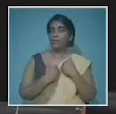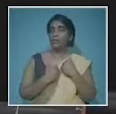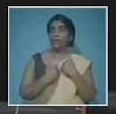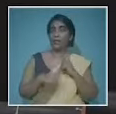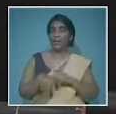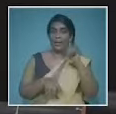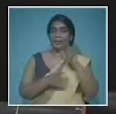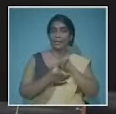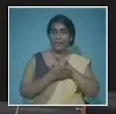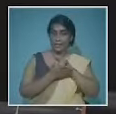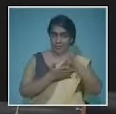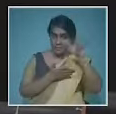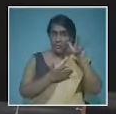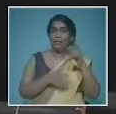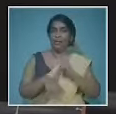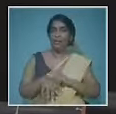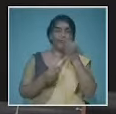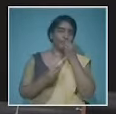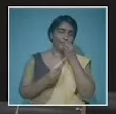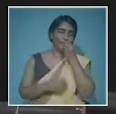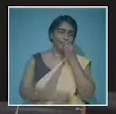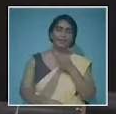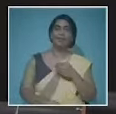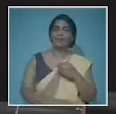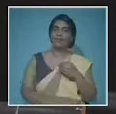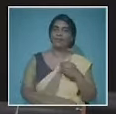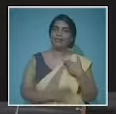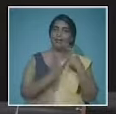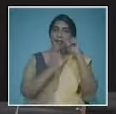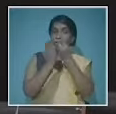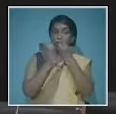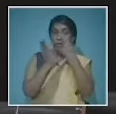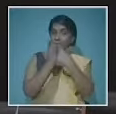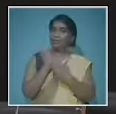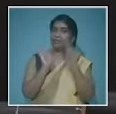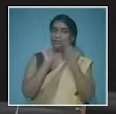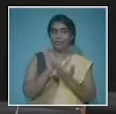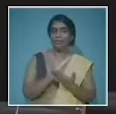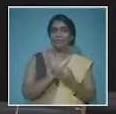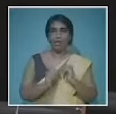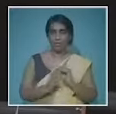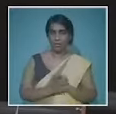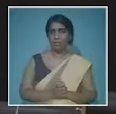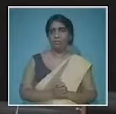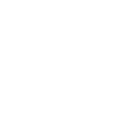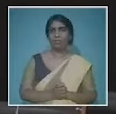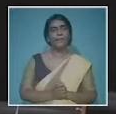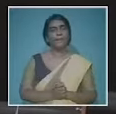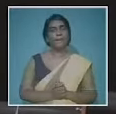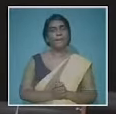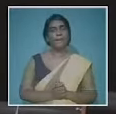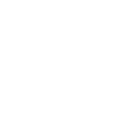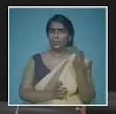යන්න තිබුණ එකට නැග්ගෑම් පස්සේ ඒ වෙලාවේ තමයි කෑම ගත්තේ. ඕන්නම් මම මෙනු එකක් ගෙනත් පෙන්නන්නම් මොකද්ද එදා ගත්තේ කියලා. ඒ නිසා